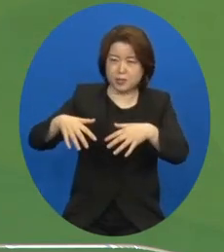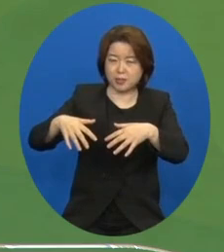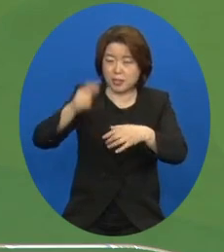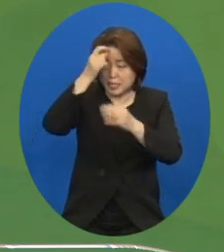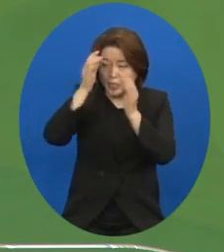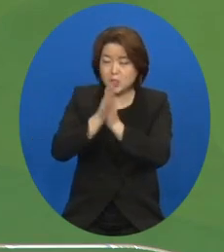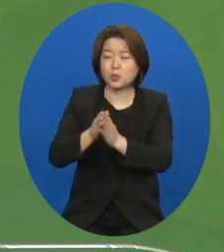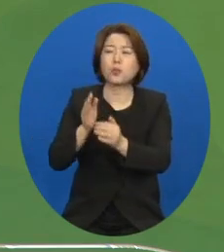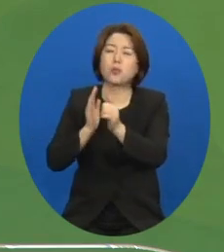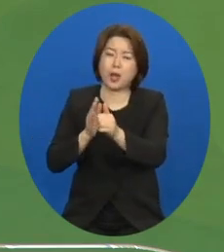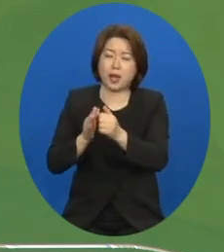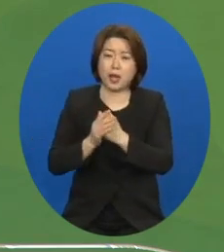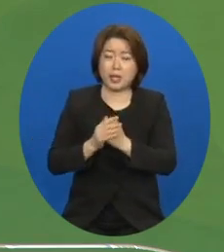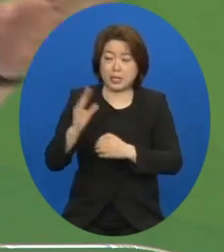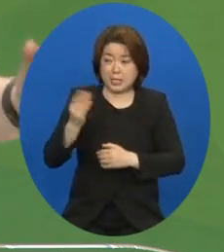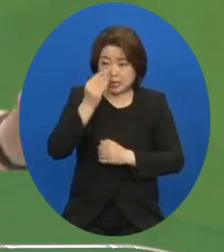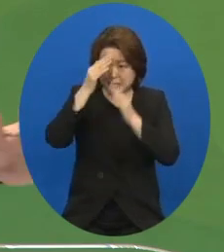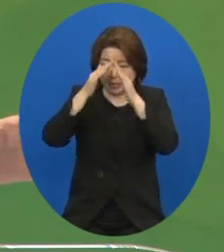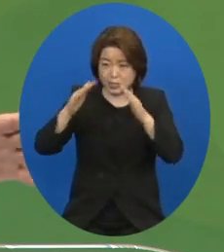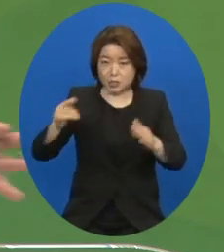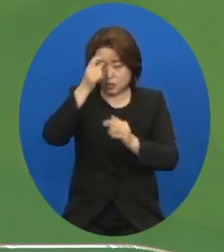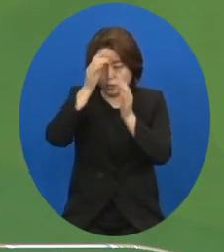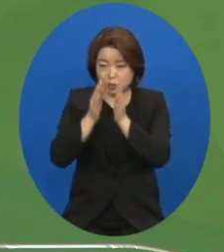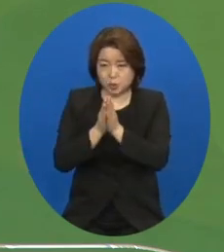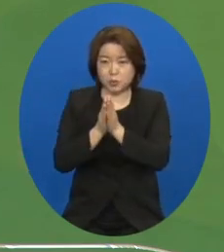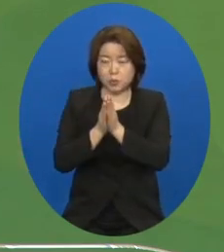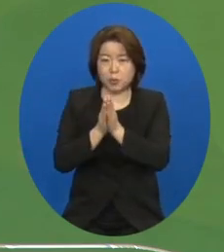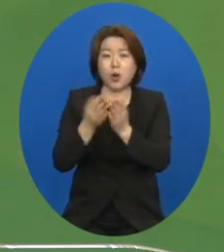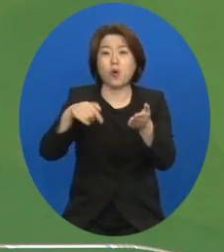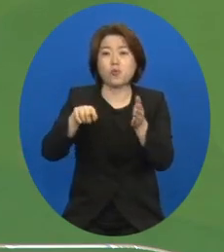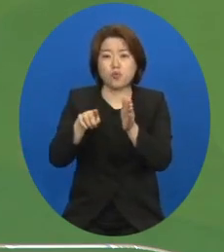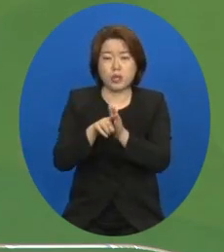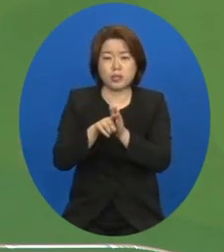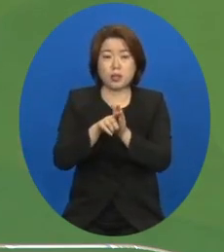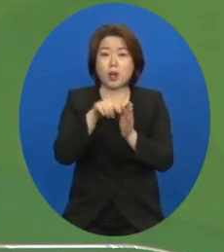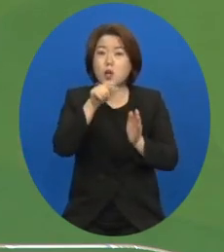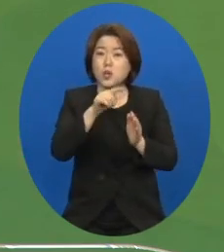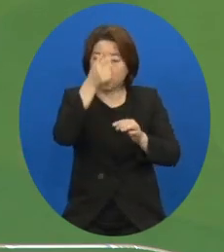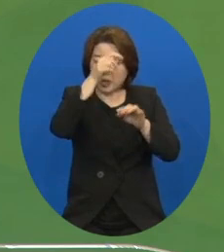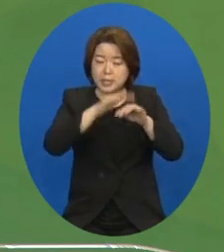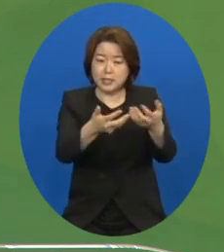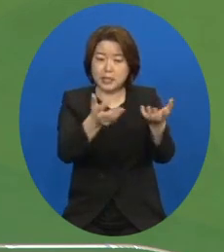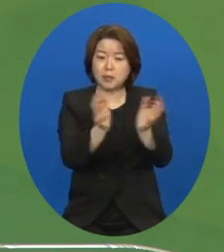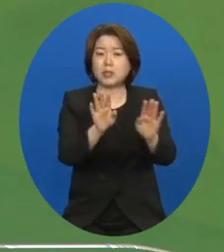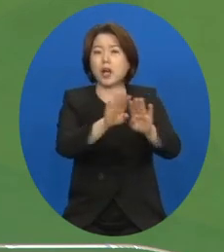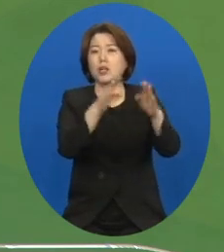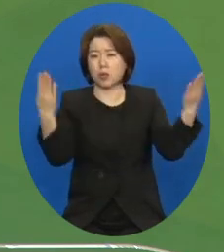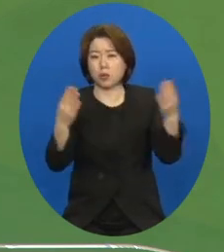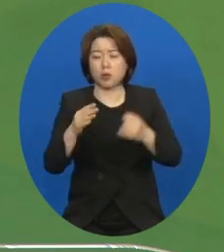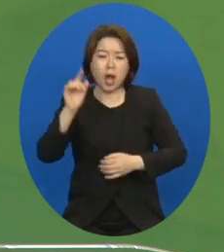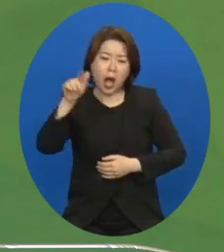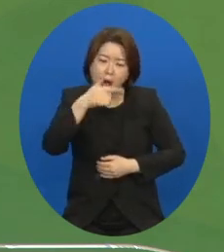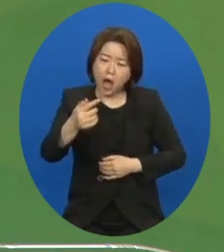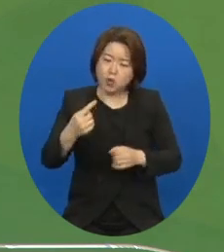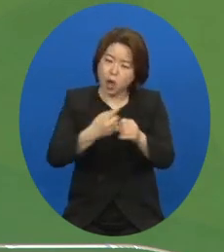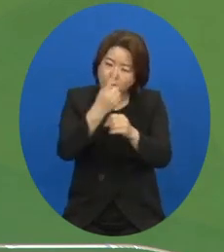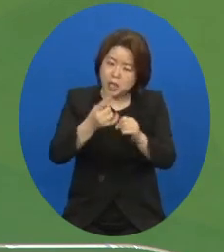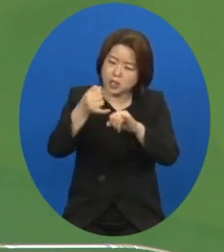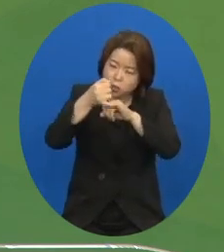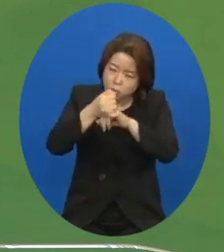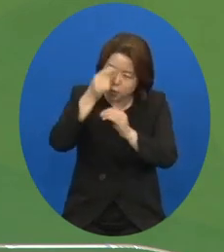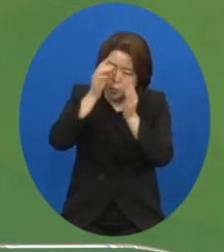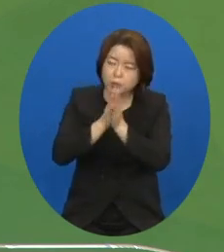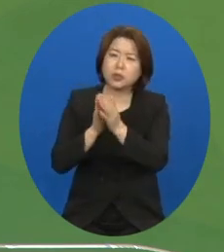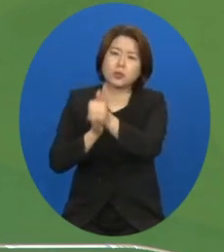이 예배당 본당을 열어놓았습니다. 하루에 한 시간은 반드시 기도하시라.